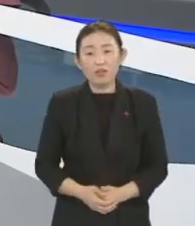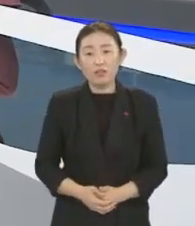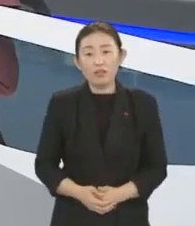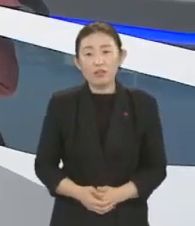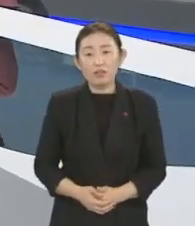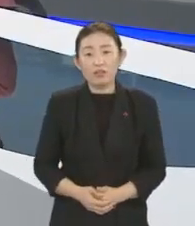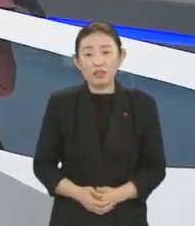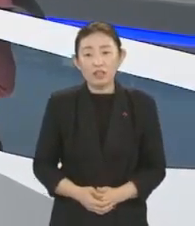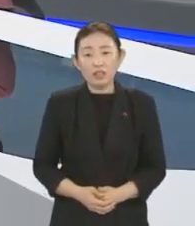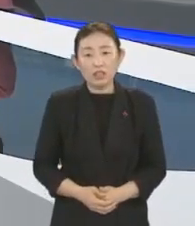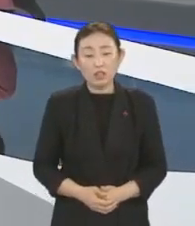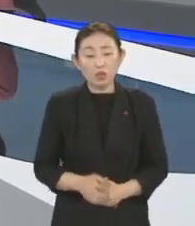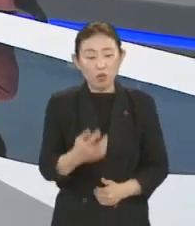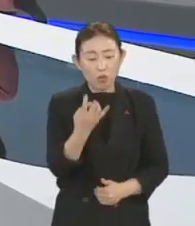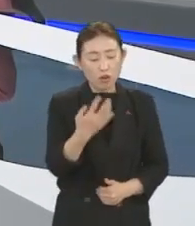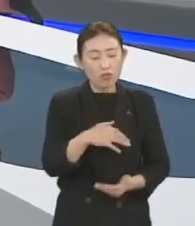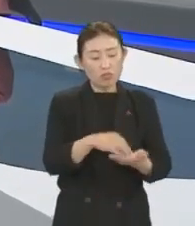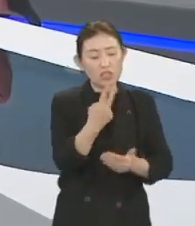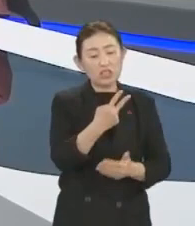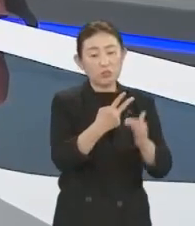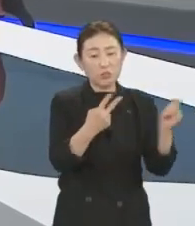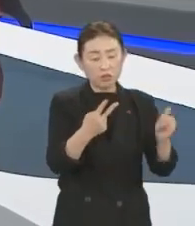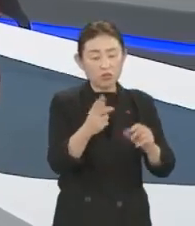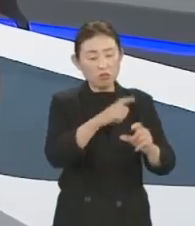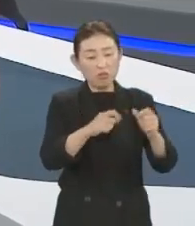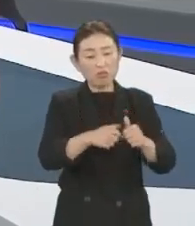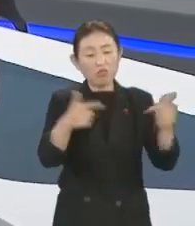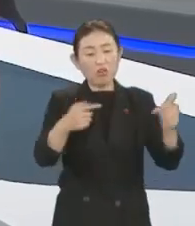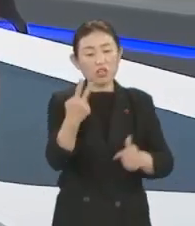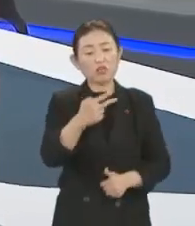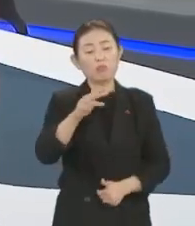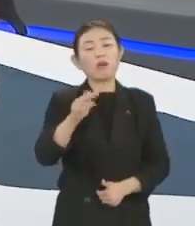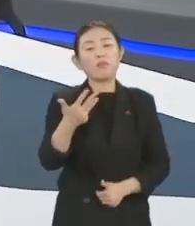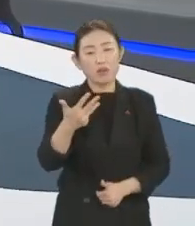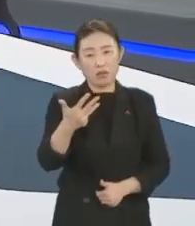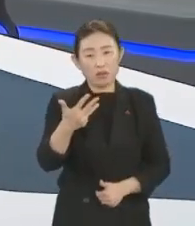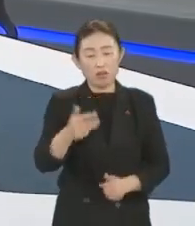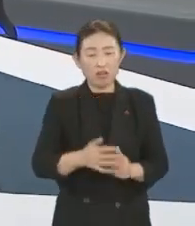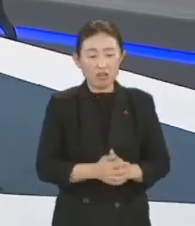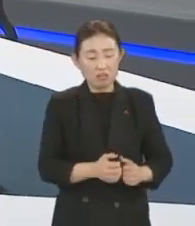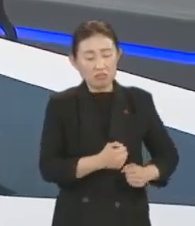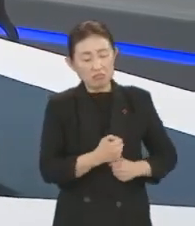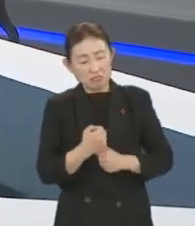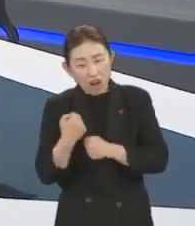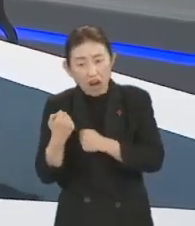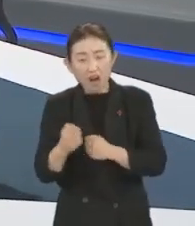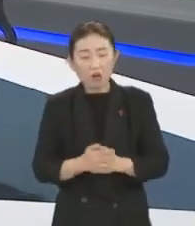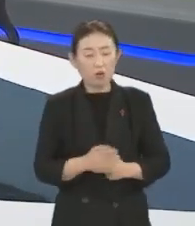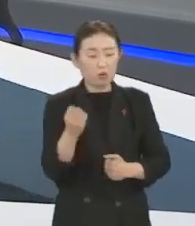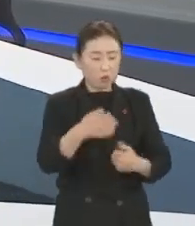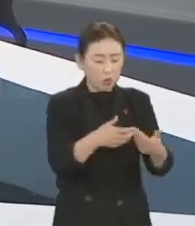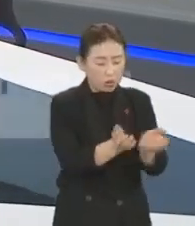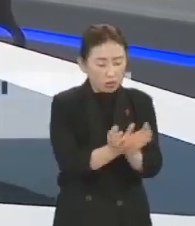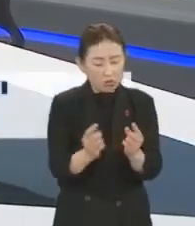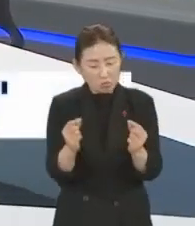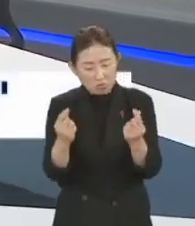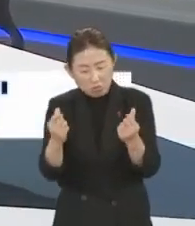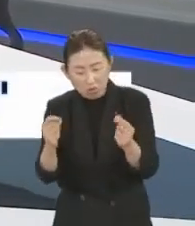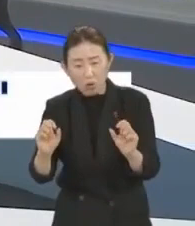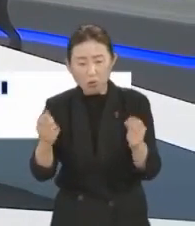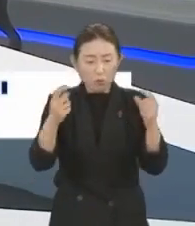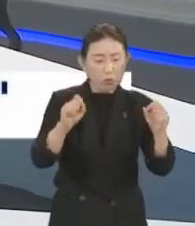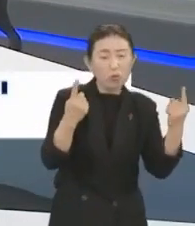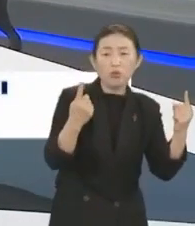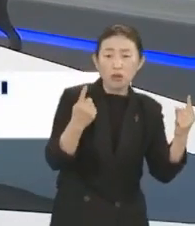그리고 2,000명이던 사람이 2,800명이었어요. 그러다 보니까 방만하고 유사하고 또 중복적인